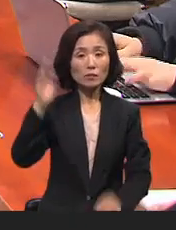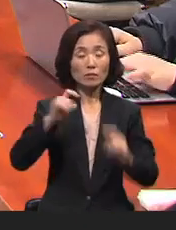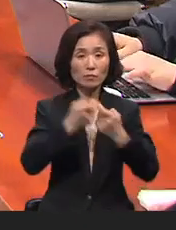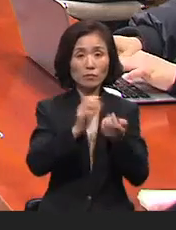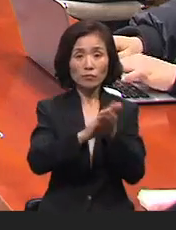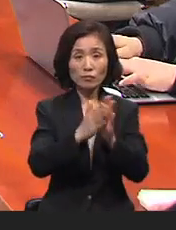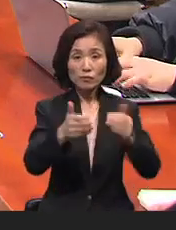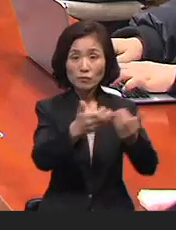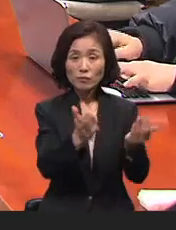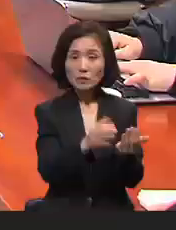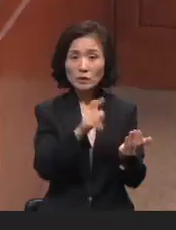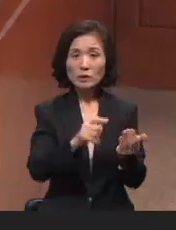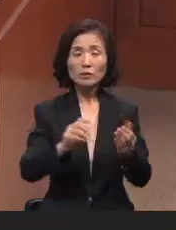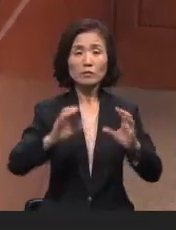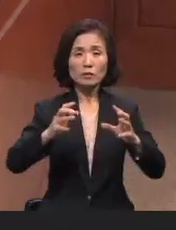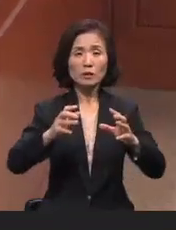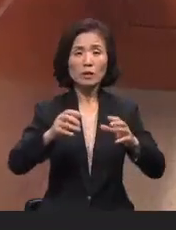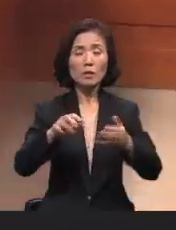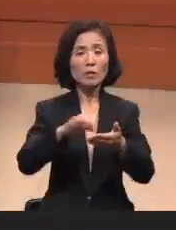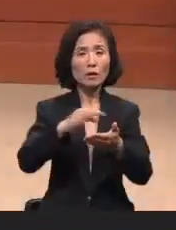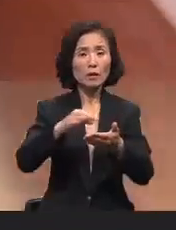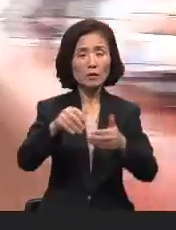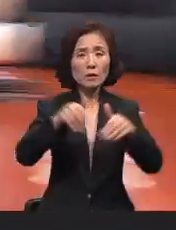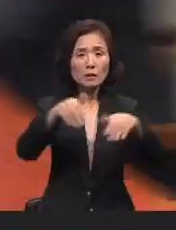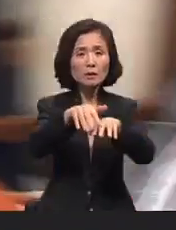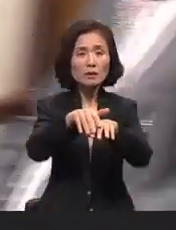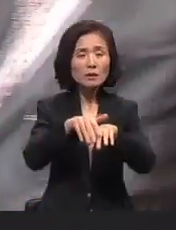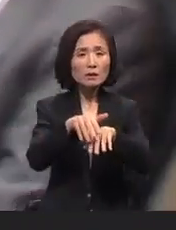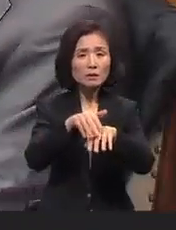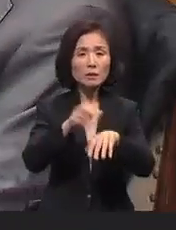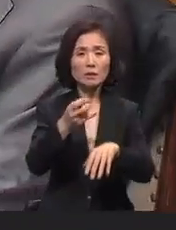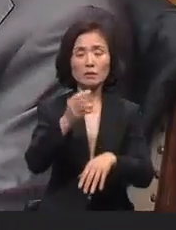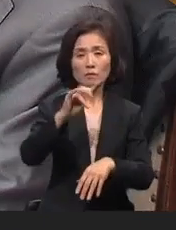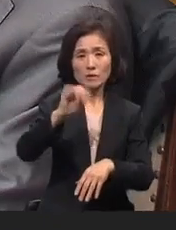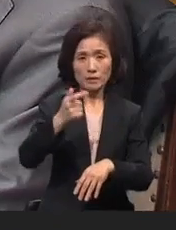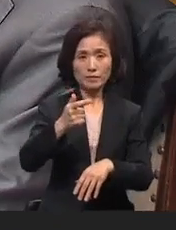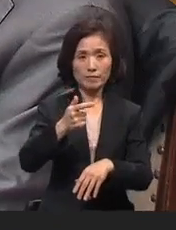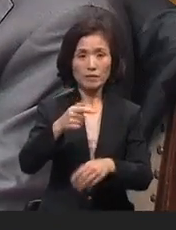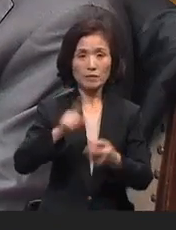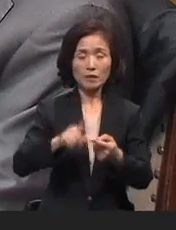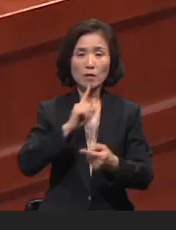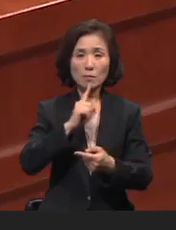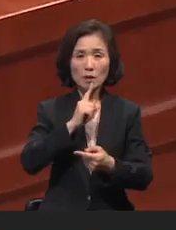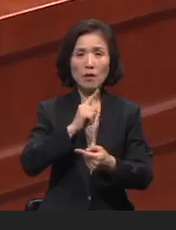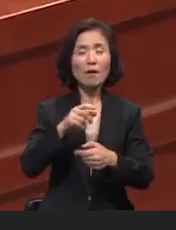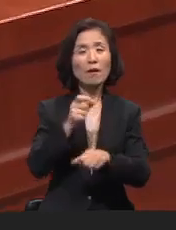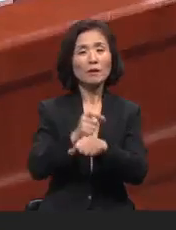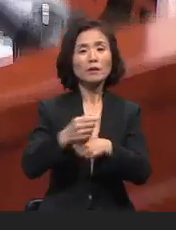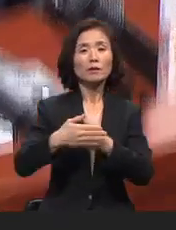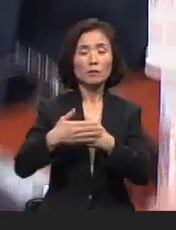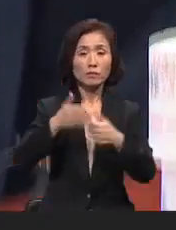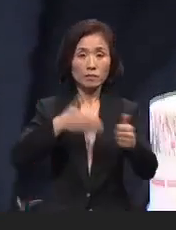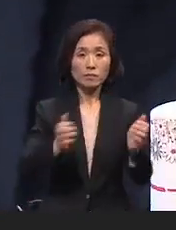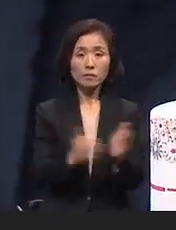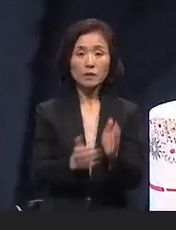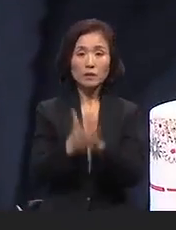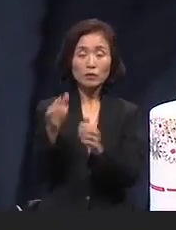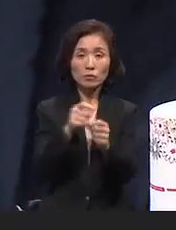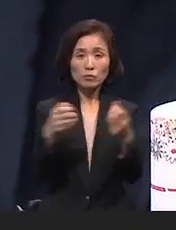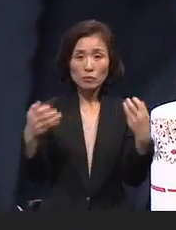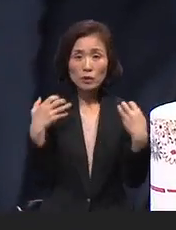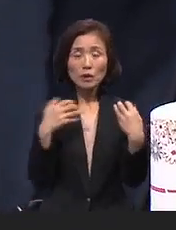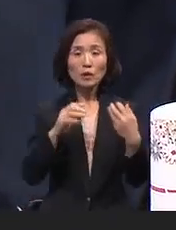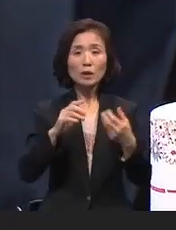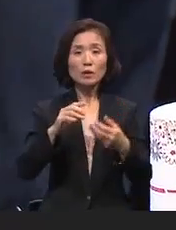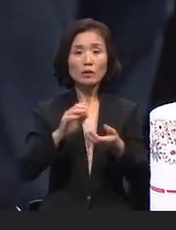자리에서 국가회계관리 시스템 에듀파인 수용을 다시 한번 언급하며 행정적 지원을 요청했습니다. 또 시 교육청과